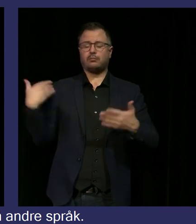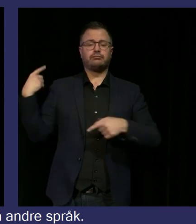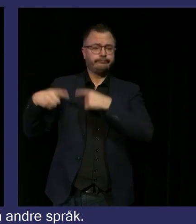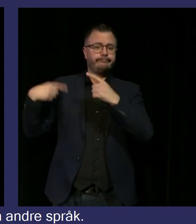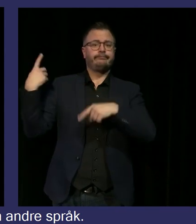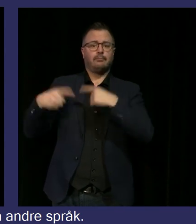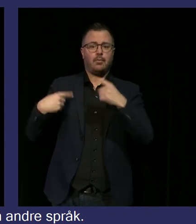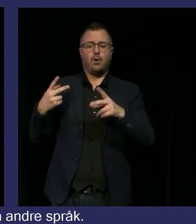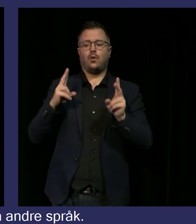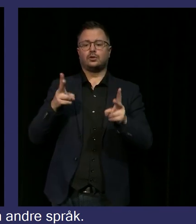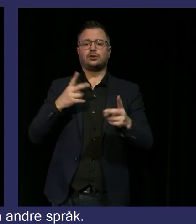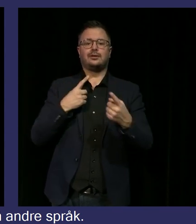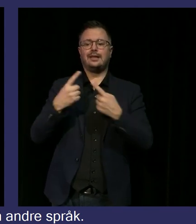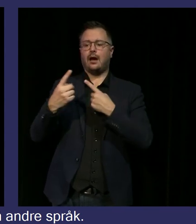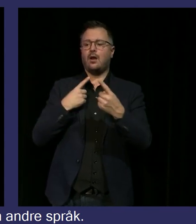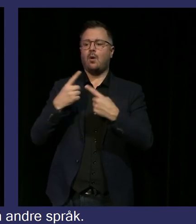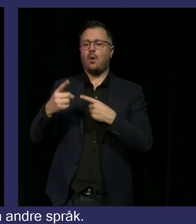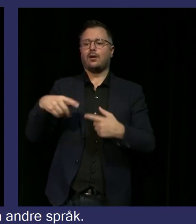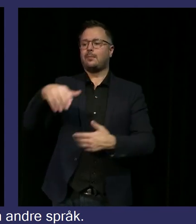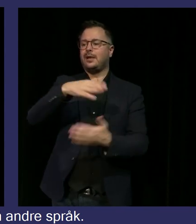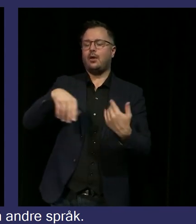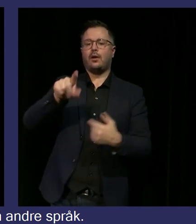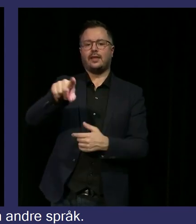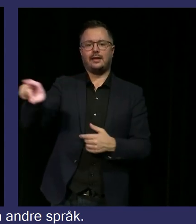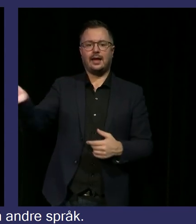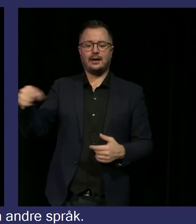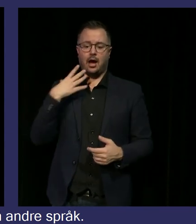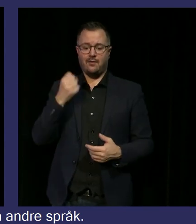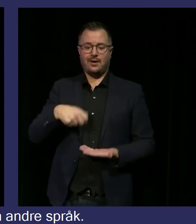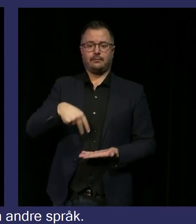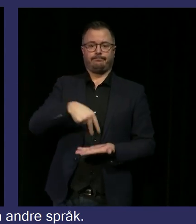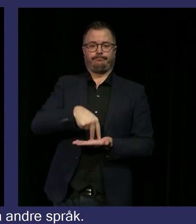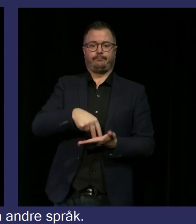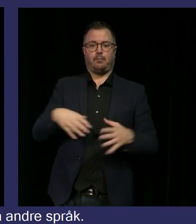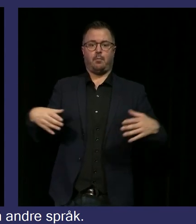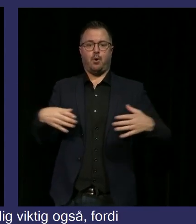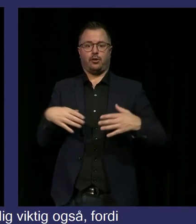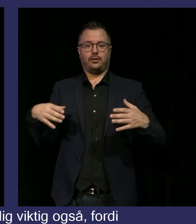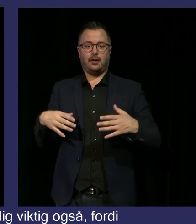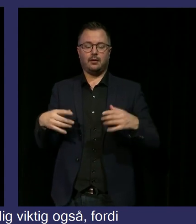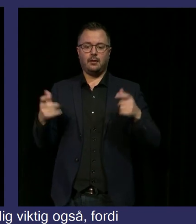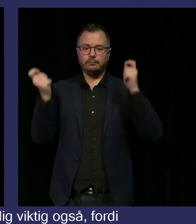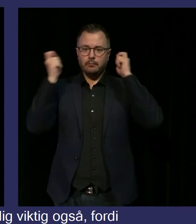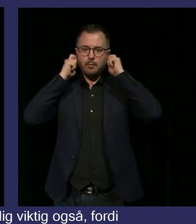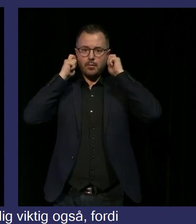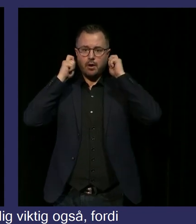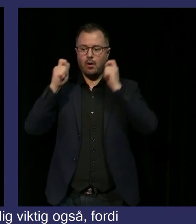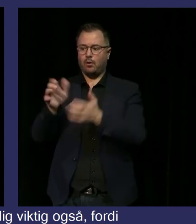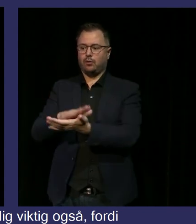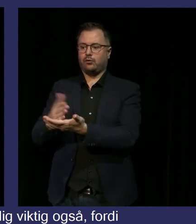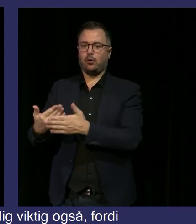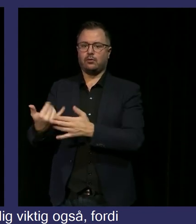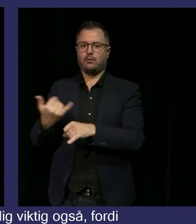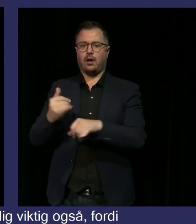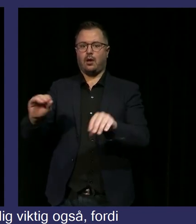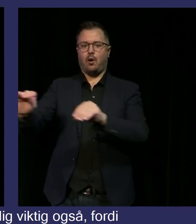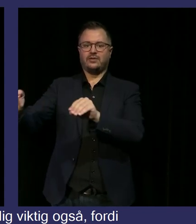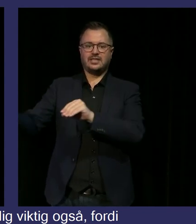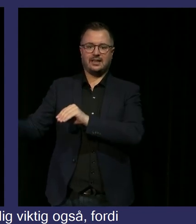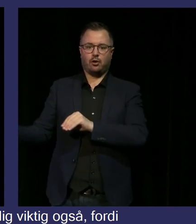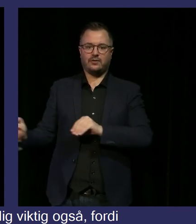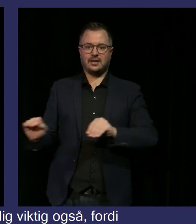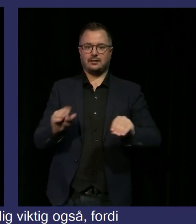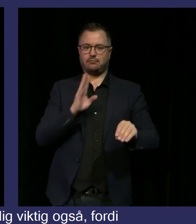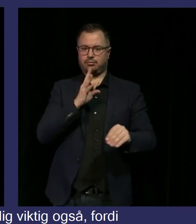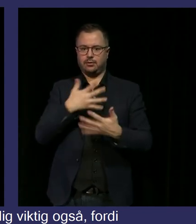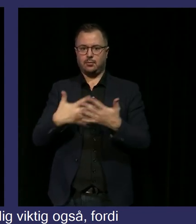også dialog inn mot miljøer på andre språk, og jeg har stått på møter med to propper I øra med tolk og alt mulig samtidig, som veldig viktig